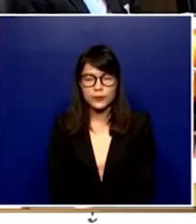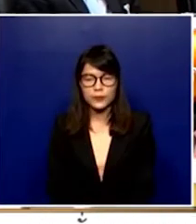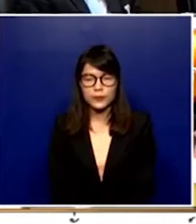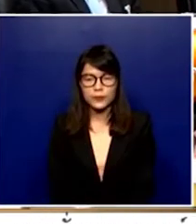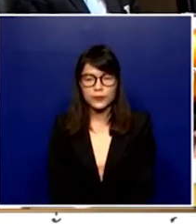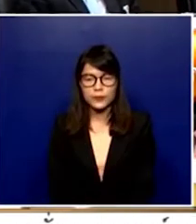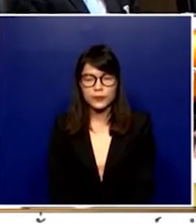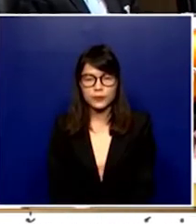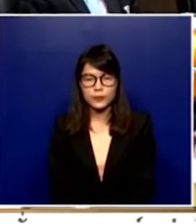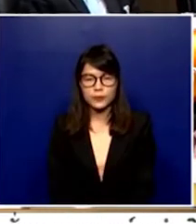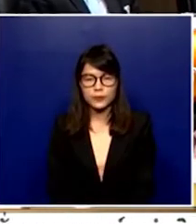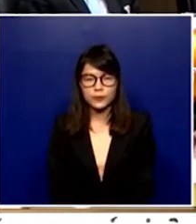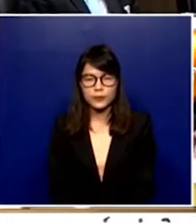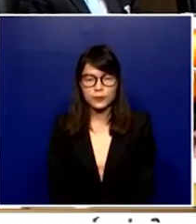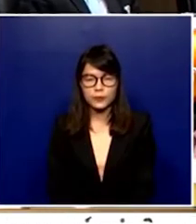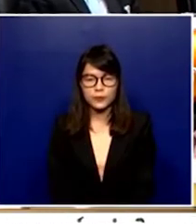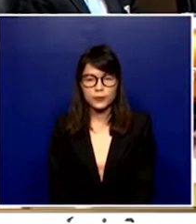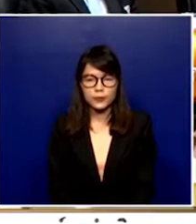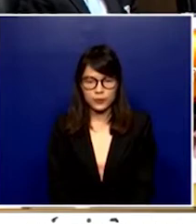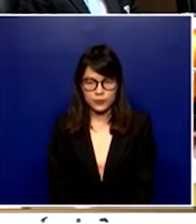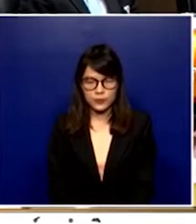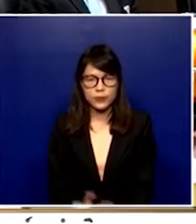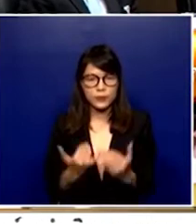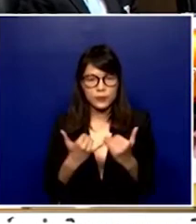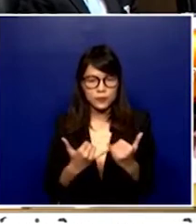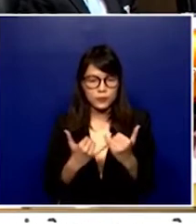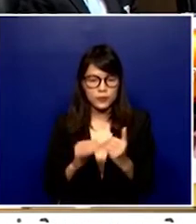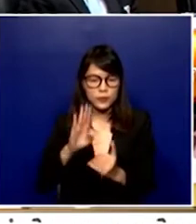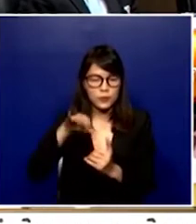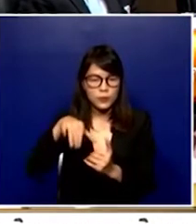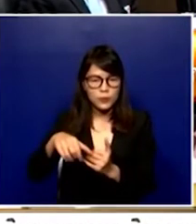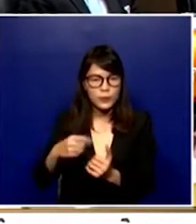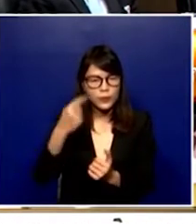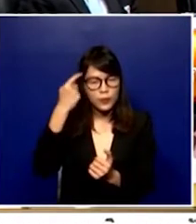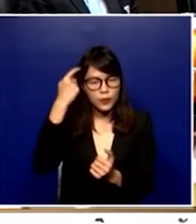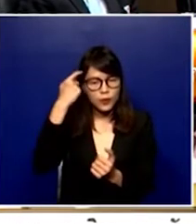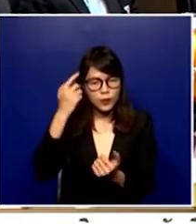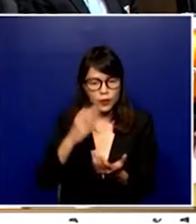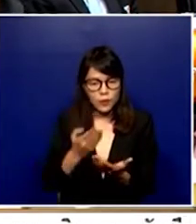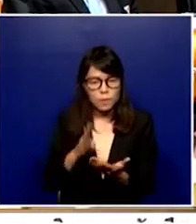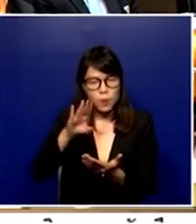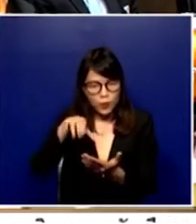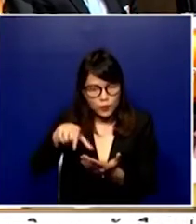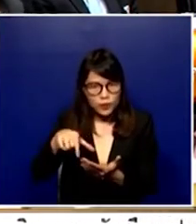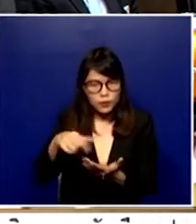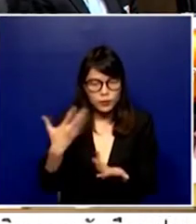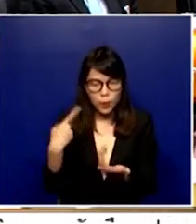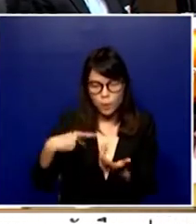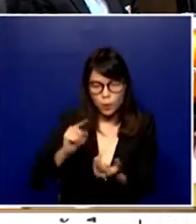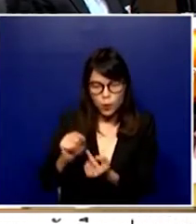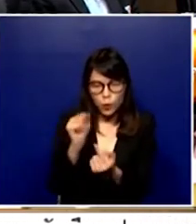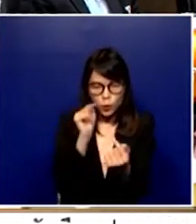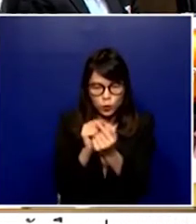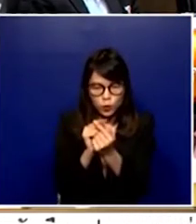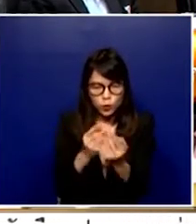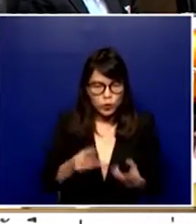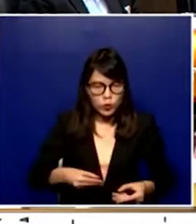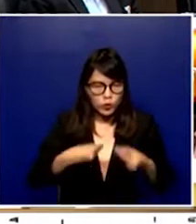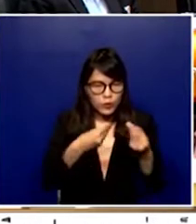โดยทบริษัทจะคิดเอาผลประโยชนที่ลูจาพวกนั้ได้รับ